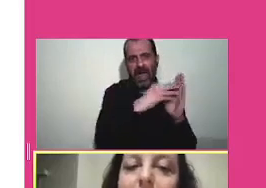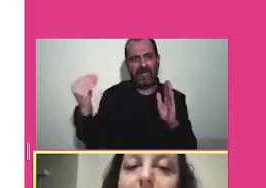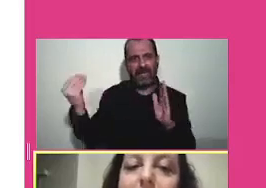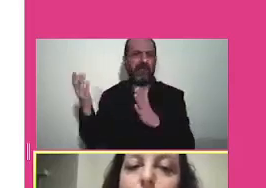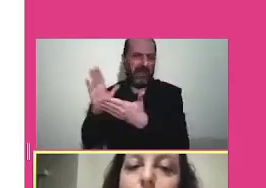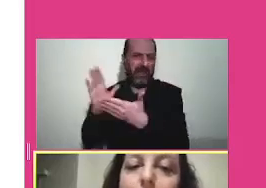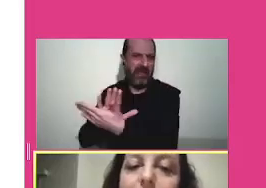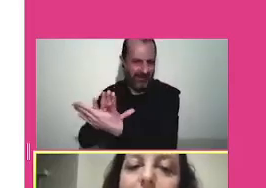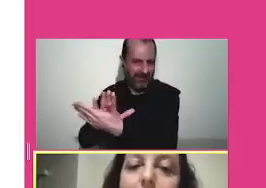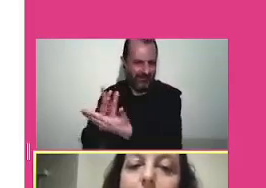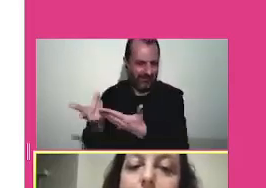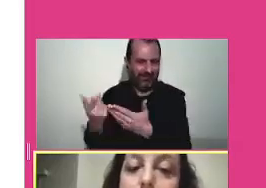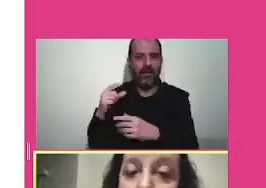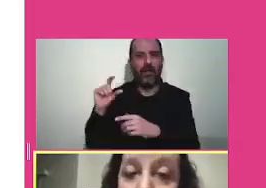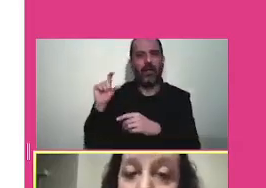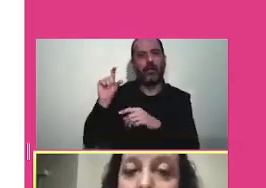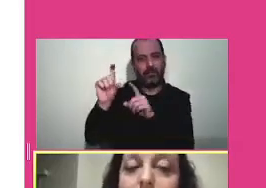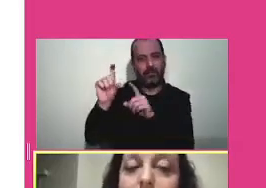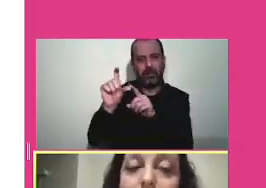copy-paste και εδώ αντί για